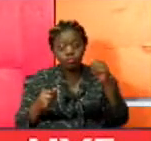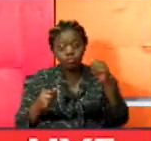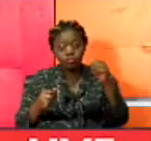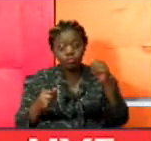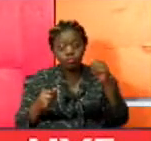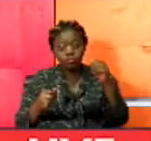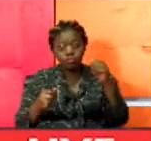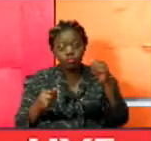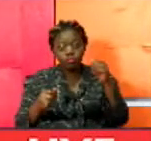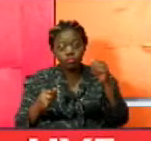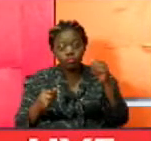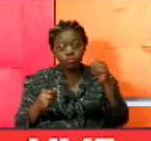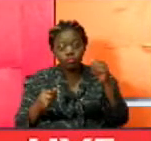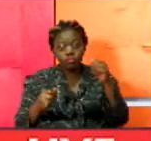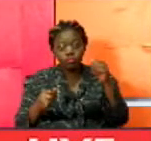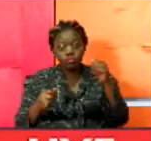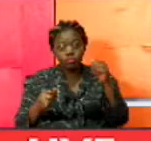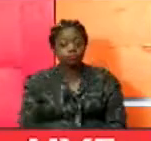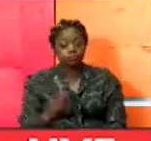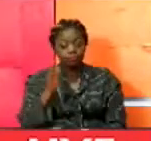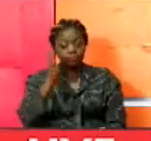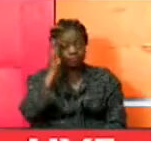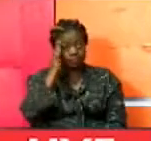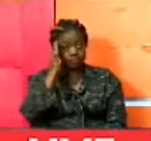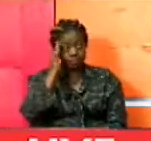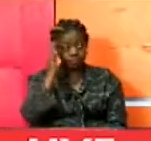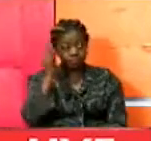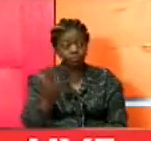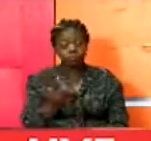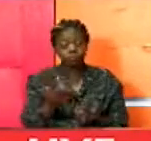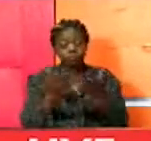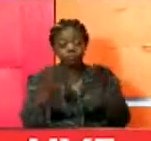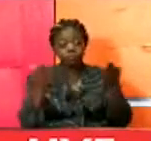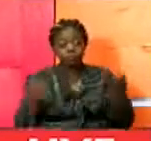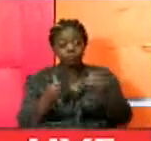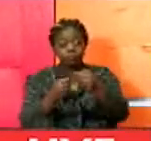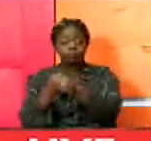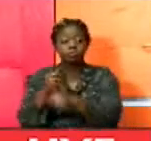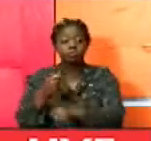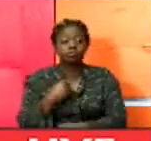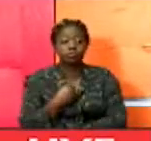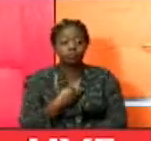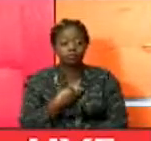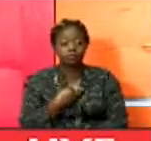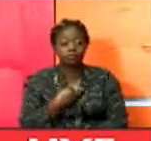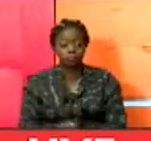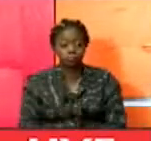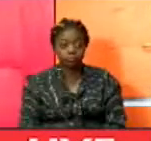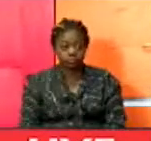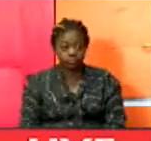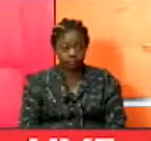mu nkola mugamba ni mutye mulimu gya kumpagira